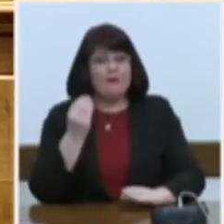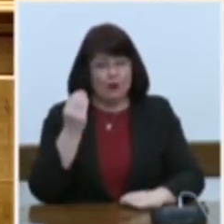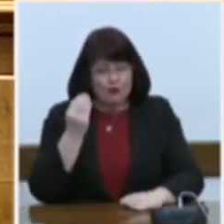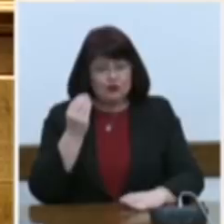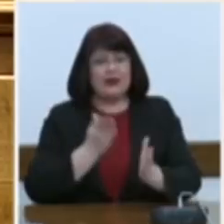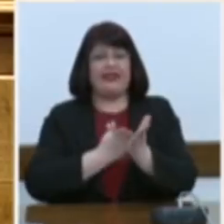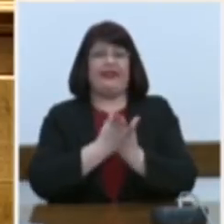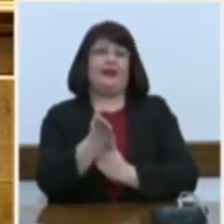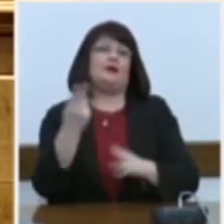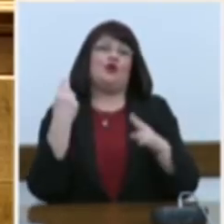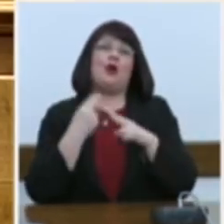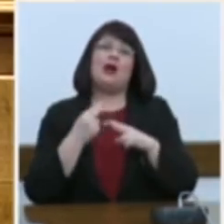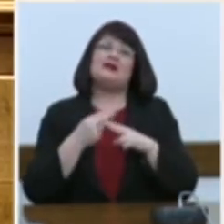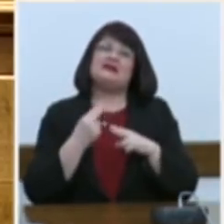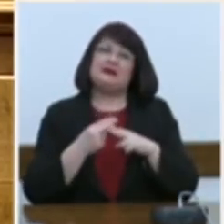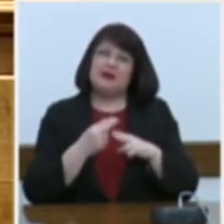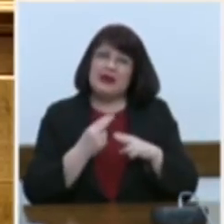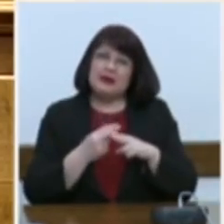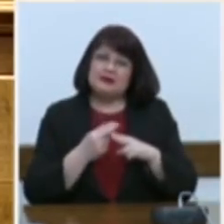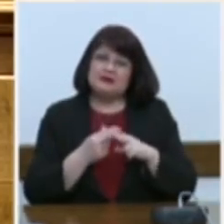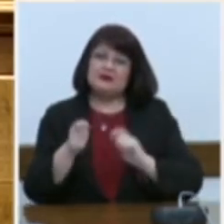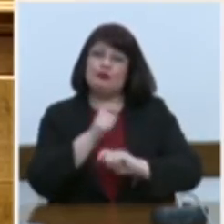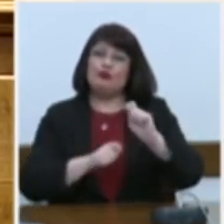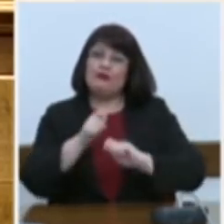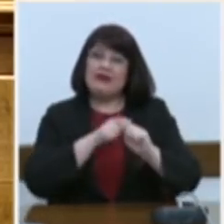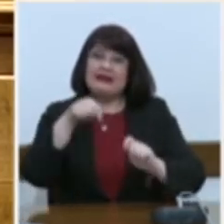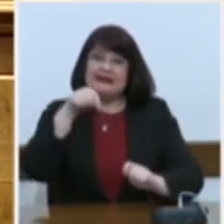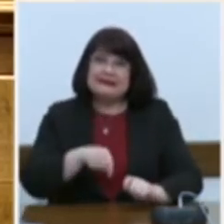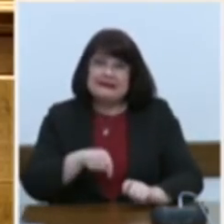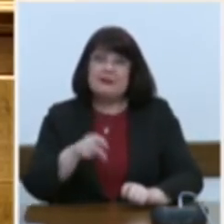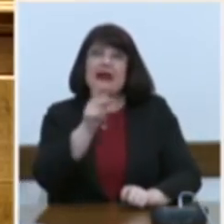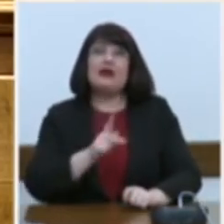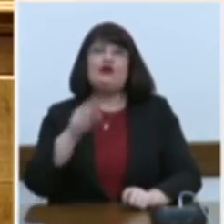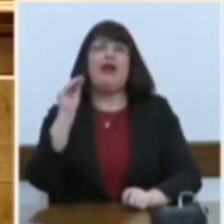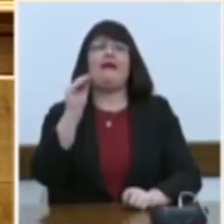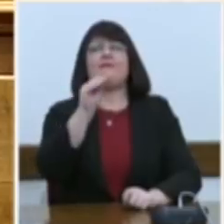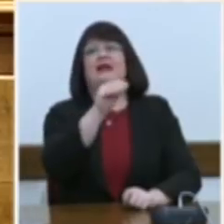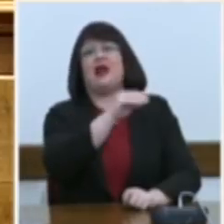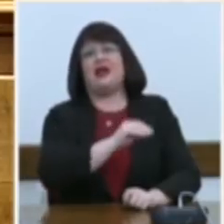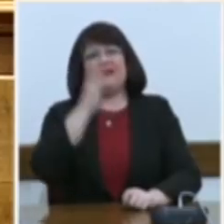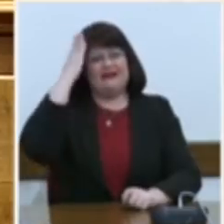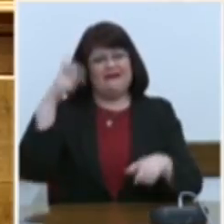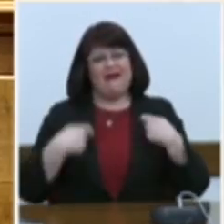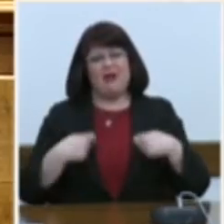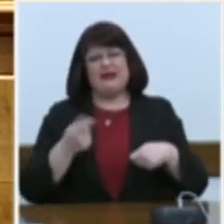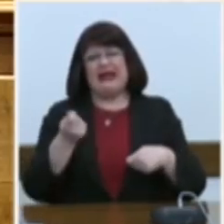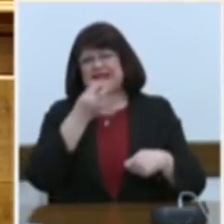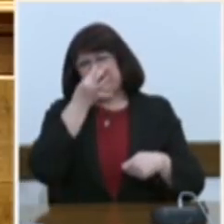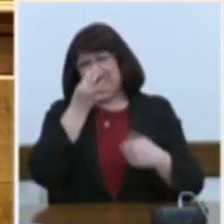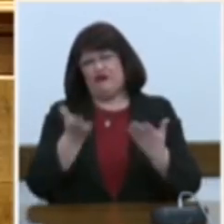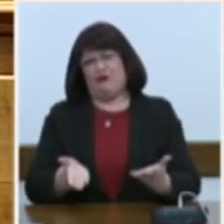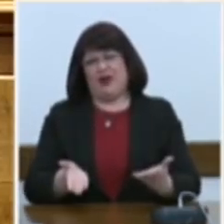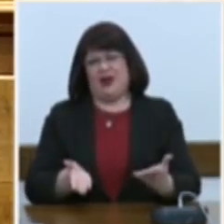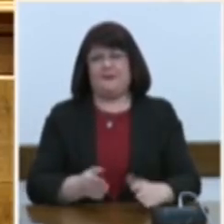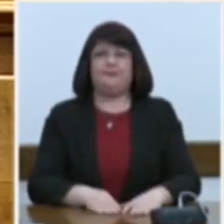δίκαιο και τις αξίες που καλλιεργεί η σημερινή εκμεταλλευτική κοινωνία της καπιταλιστικής απειλής. πηγάζει από